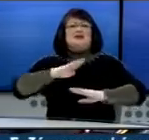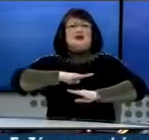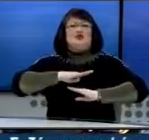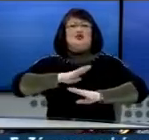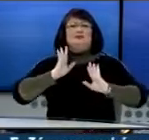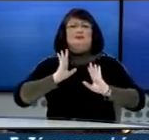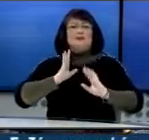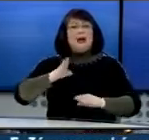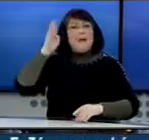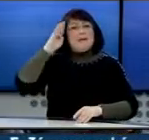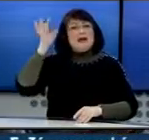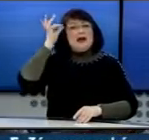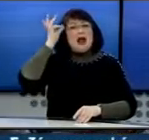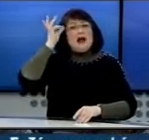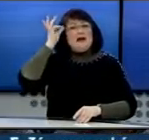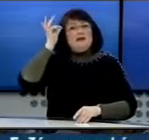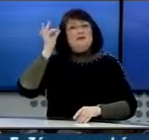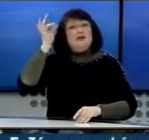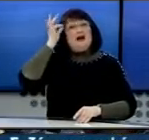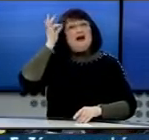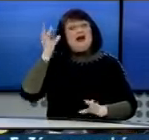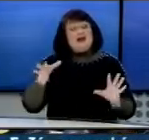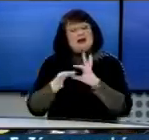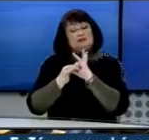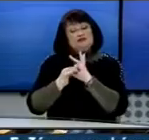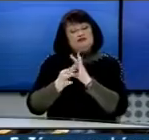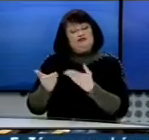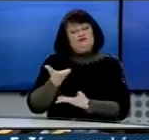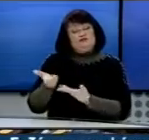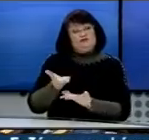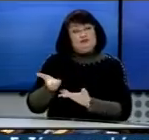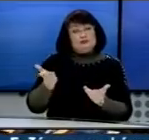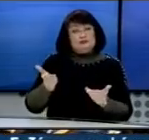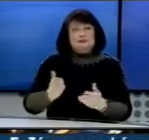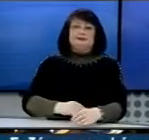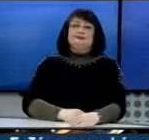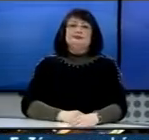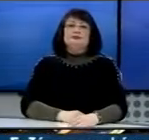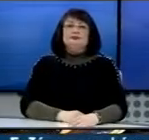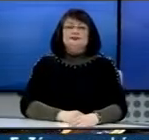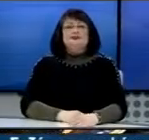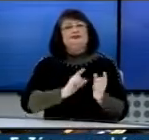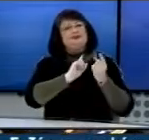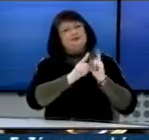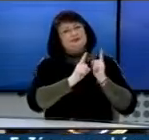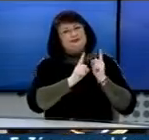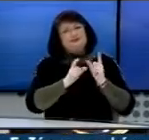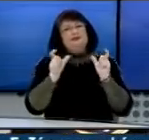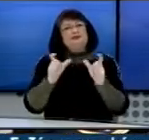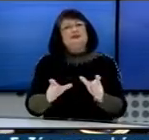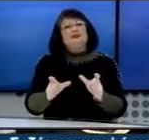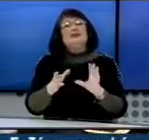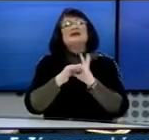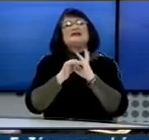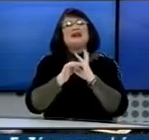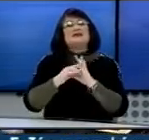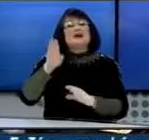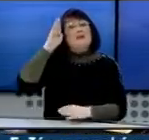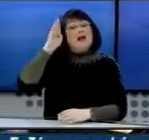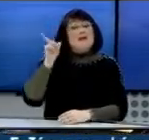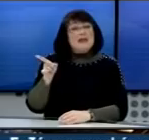και τη Γαλλία, με την οποία μάλιστα συνδέεται με αμυντική συνδρομή. Η σχετική συμφωνία αμυντικής συνεργασίας με τις